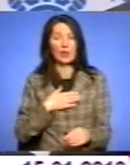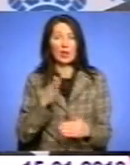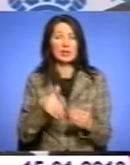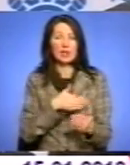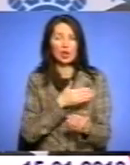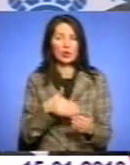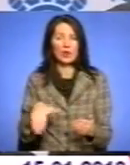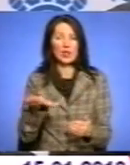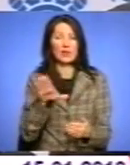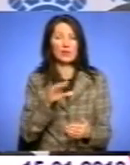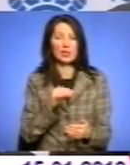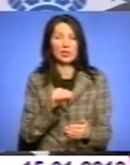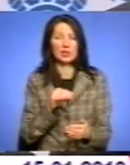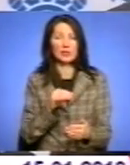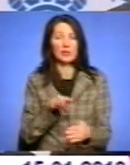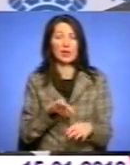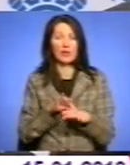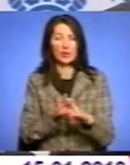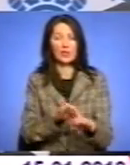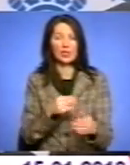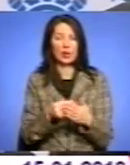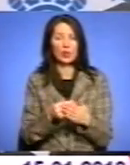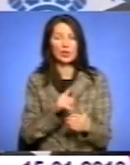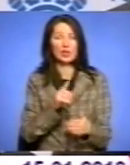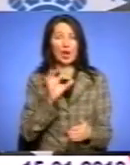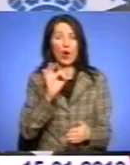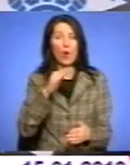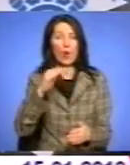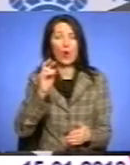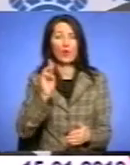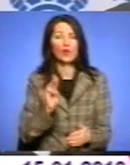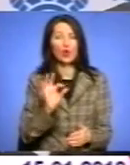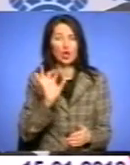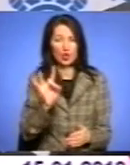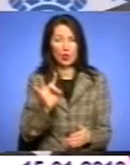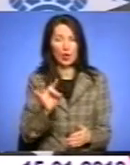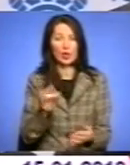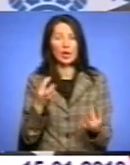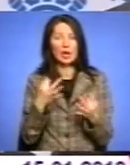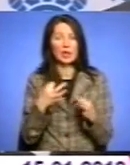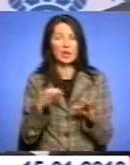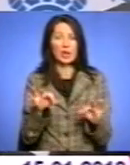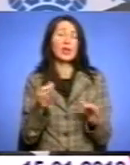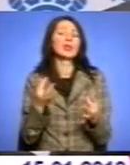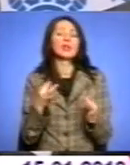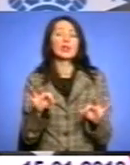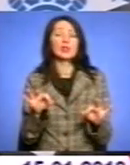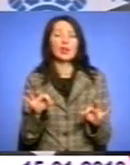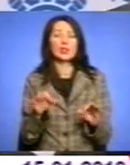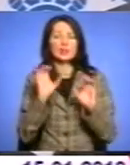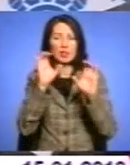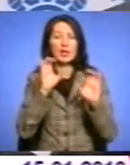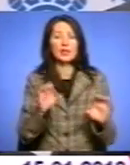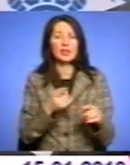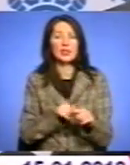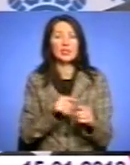скасування всіх, верніше, виведення коштів із офшорів і легалізація цих коштів. Також у нас закон